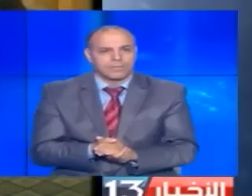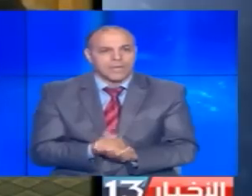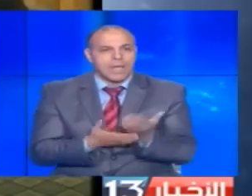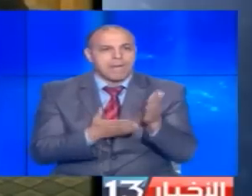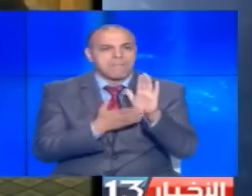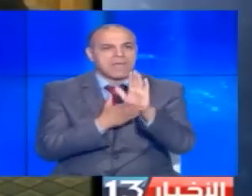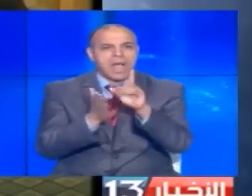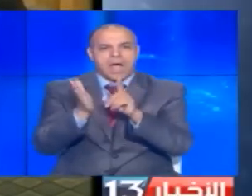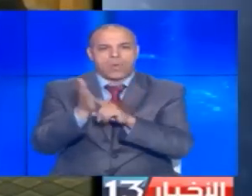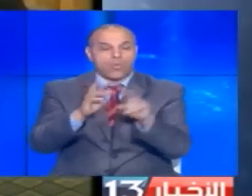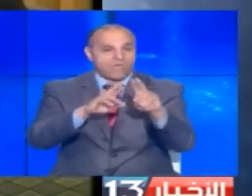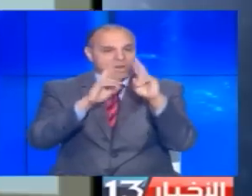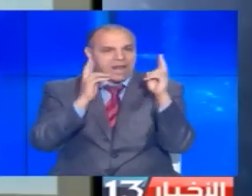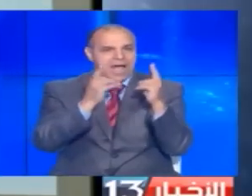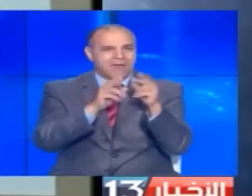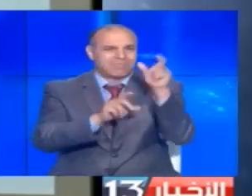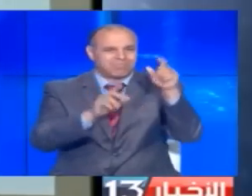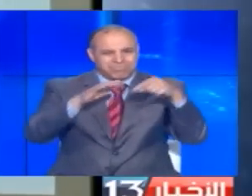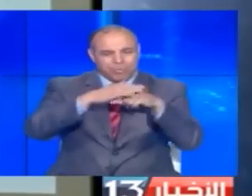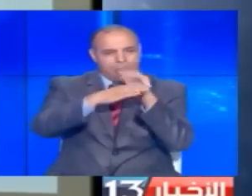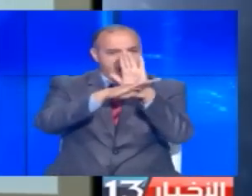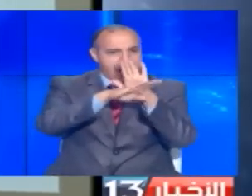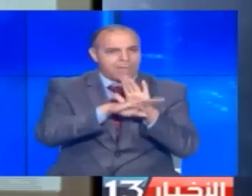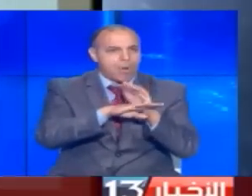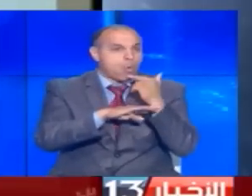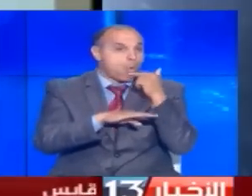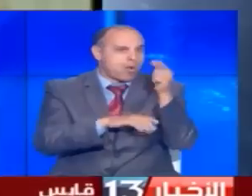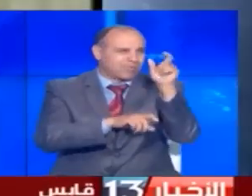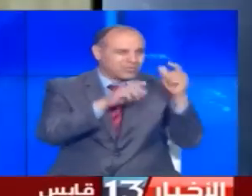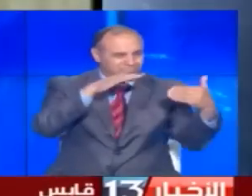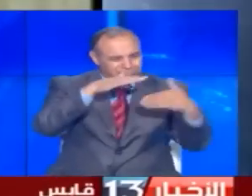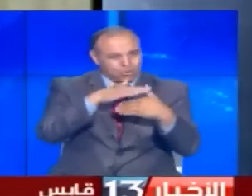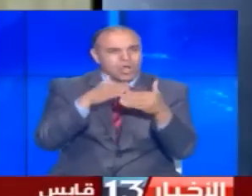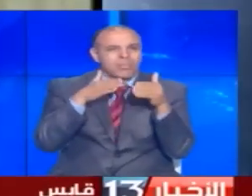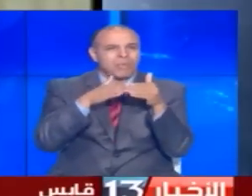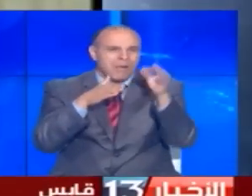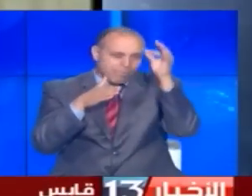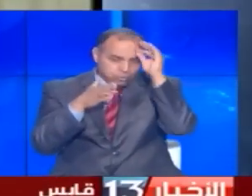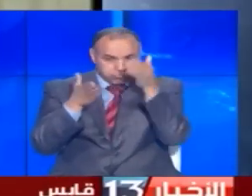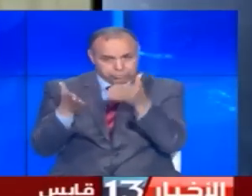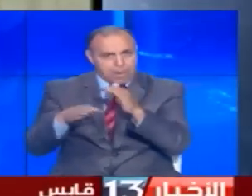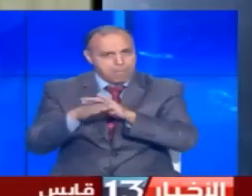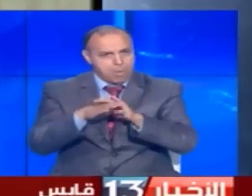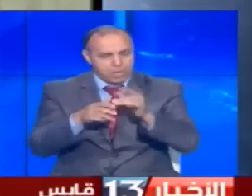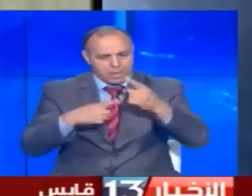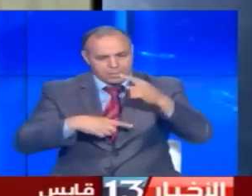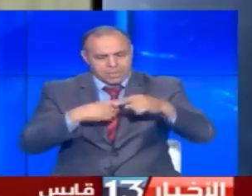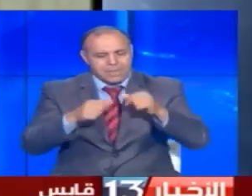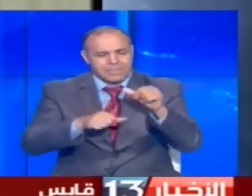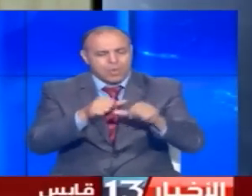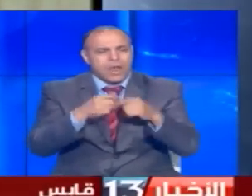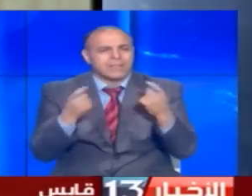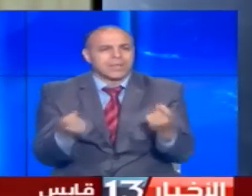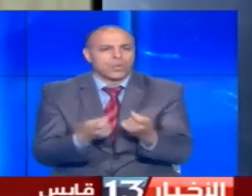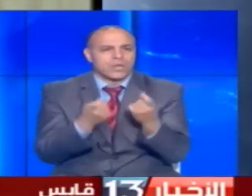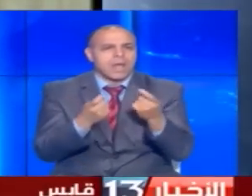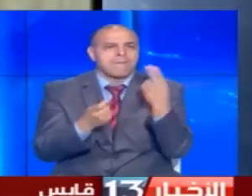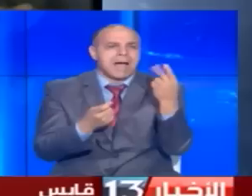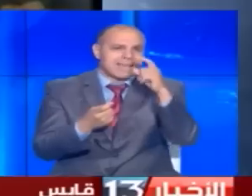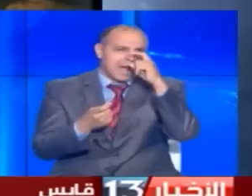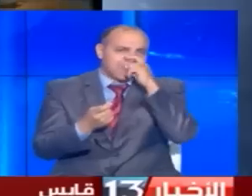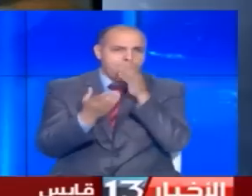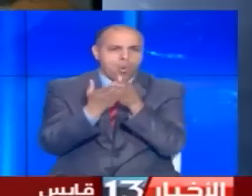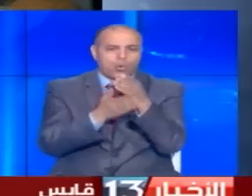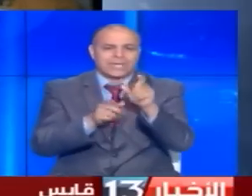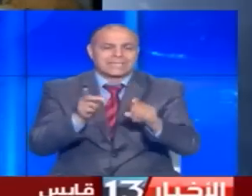مثل القانون الدولي للجوء والحماية الدولية للاجئين وطالبي اللجوء في تونس موضوع الدورة التدريبية التي نظمها المعهد العربي